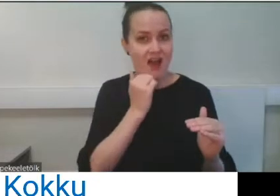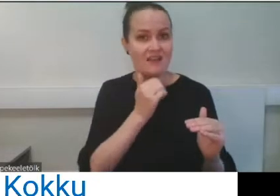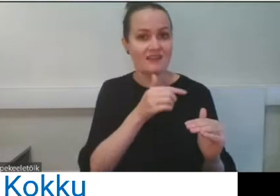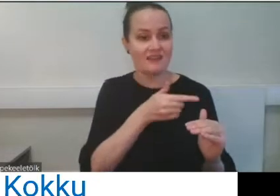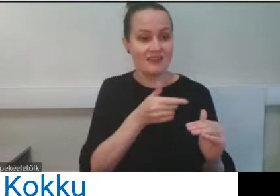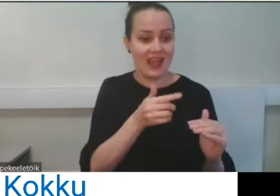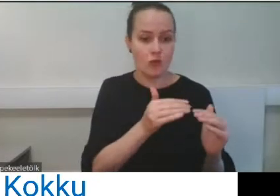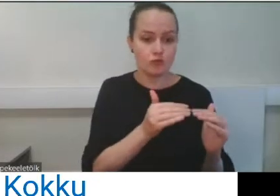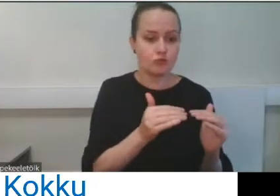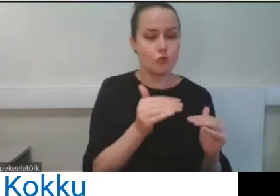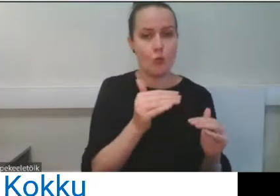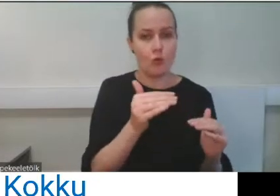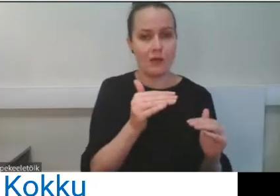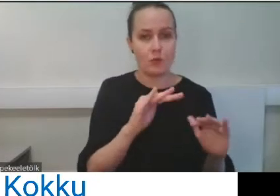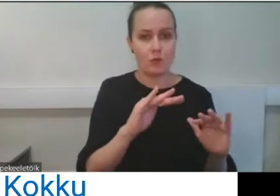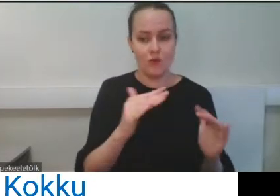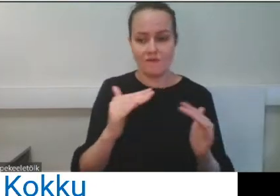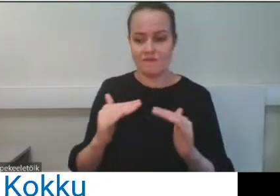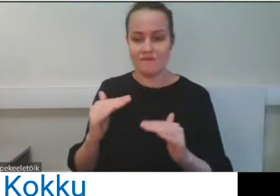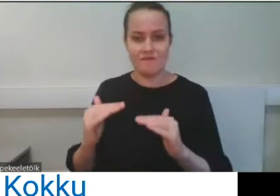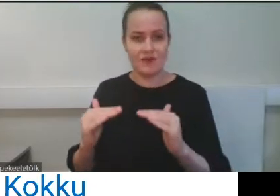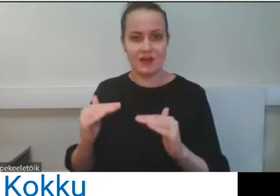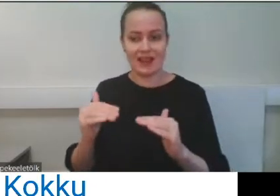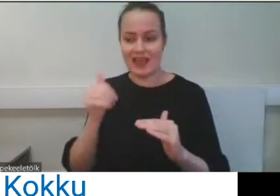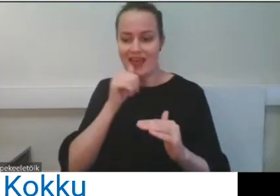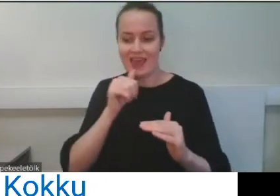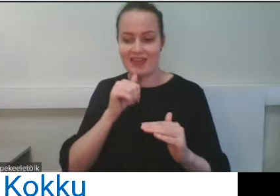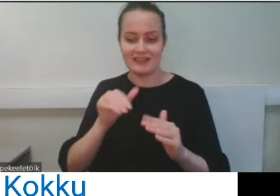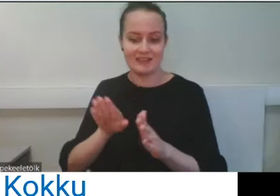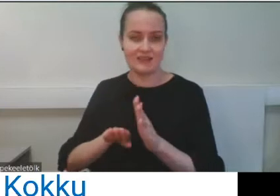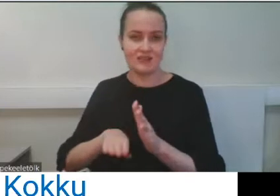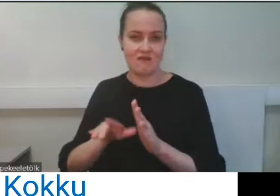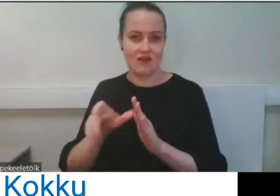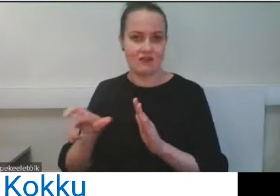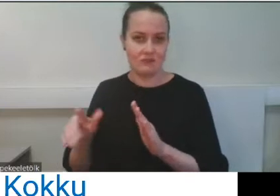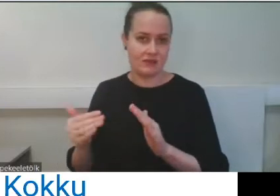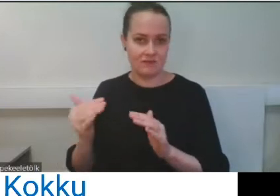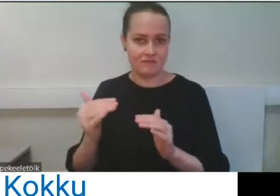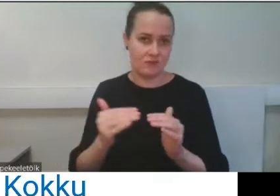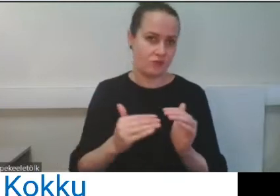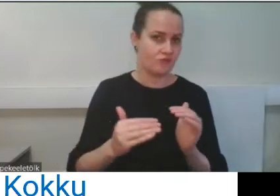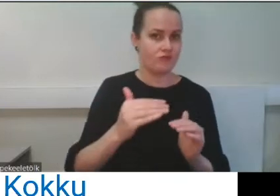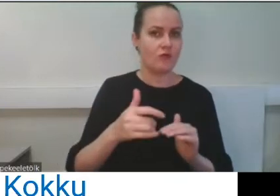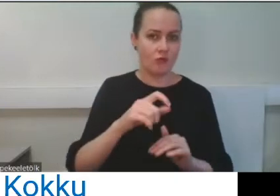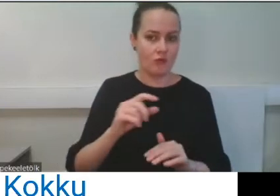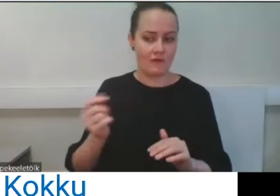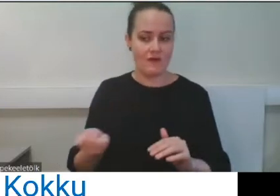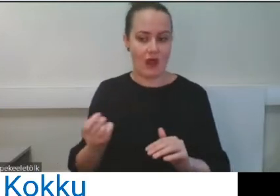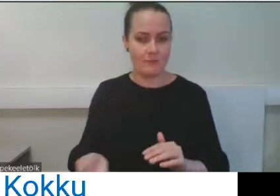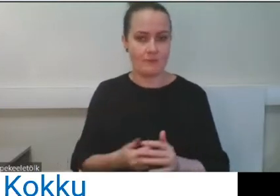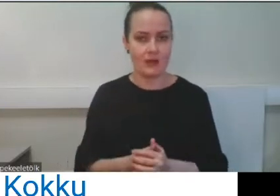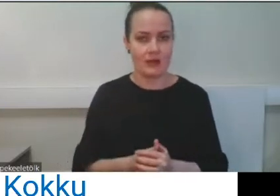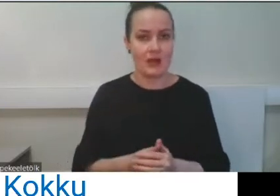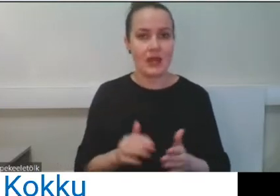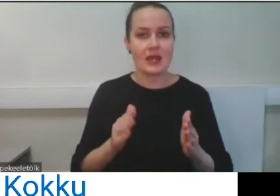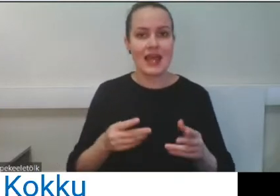peamiste vanuserühmade lõikes, aga ka soopõhiselt. Ja lisaks on veel suhtelise vaesuse puhul võimalik siin